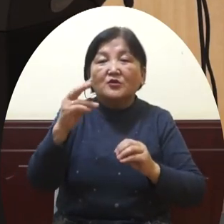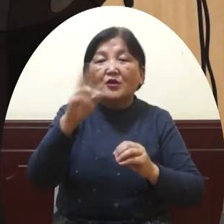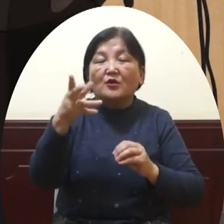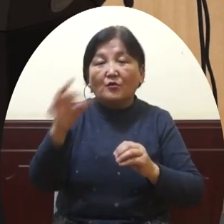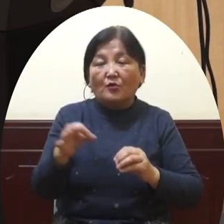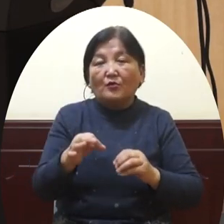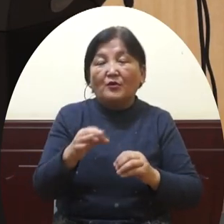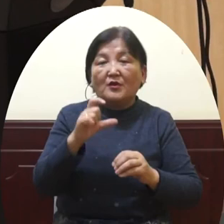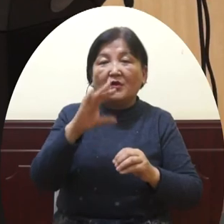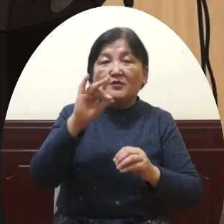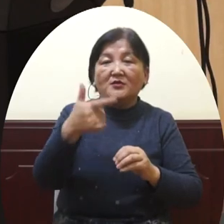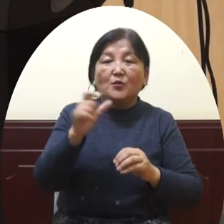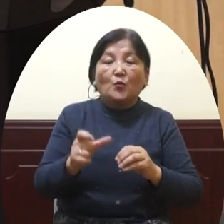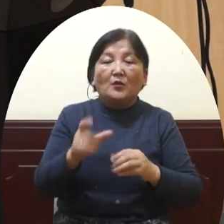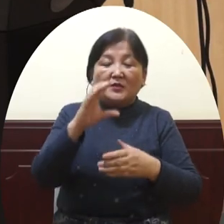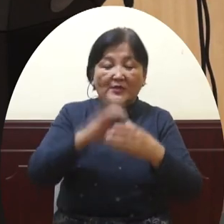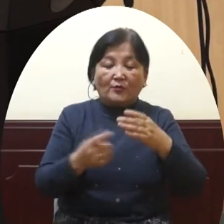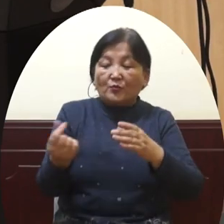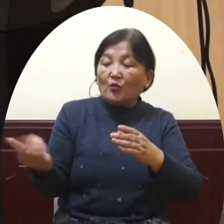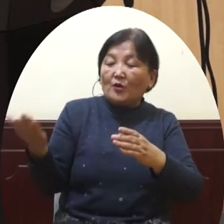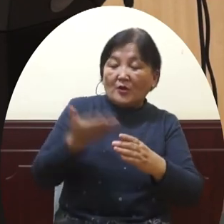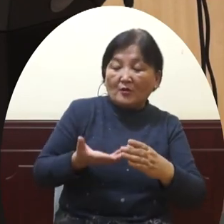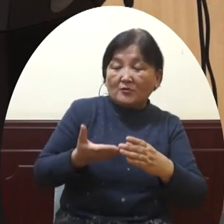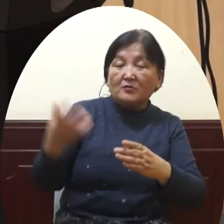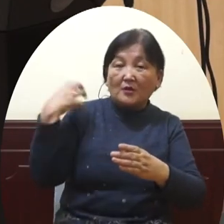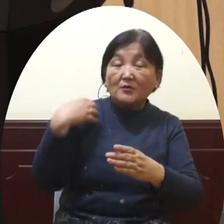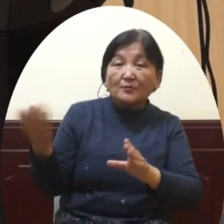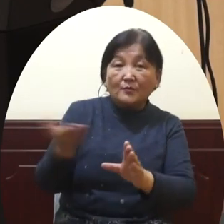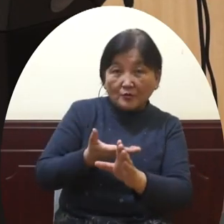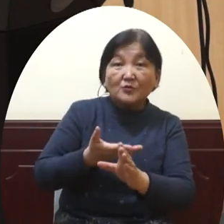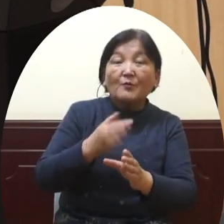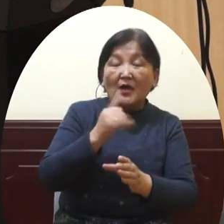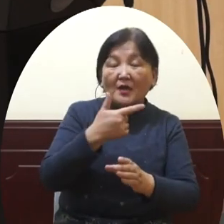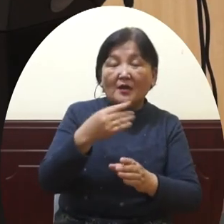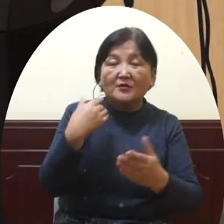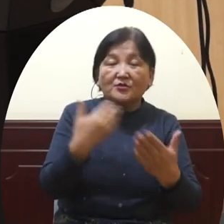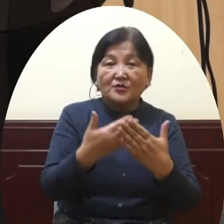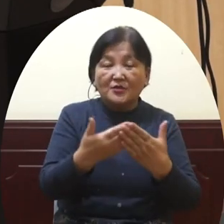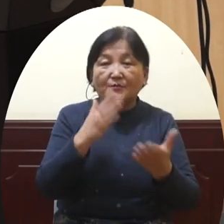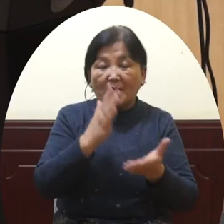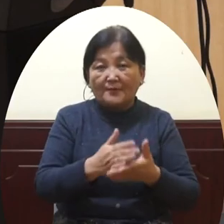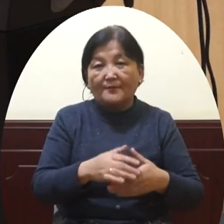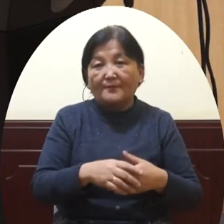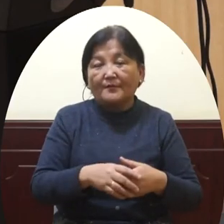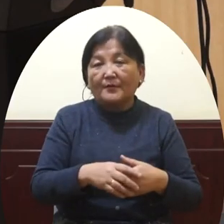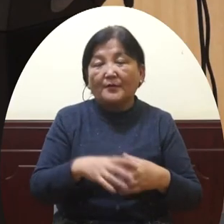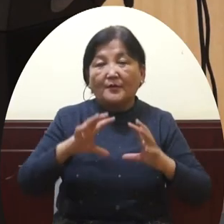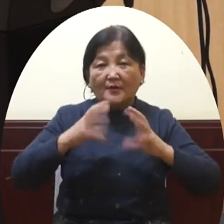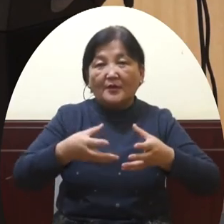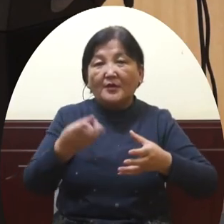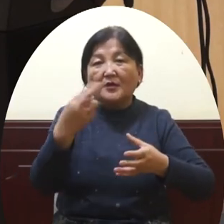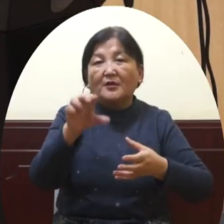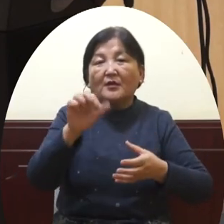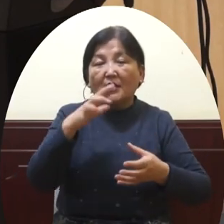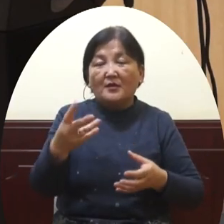эхэлж байна шүү дээ. Тэгэхээр би бол энэ зүгээр яг сайн бүгэн би мэдэхгүй байна. А ер нь бол дэлхийн даяар ялангуяа энэ улс төрийн намууд